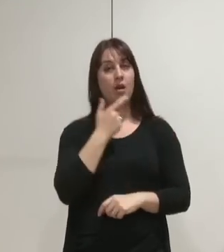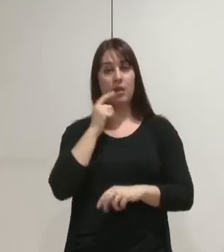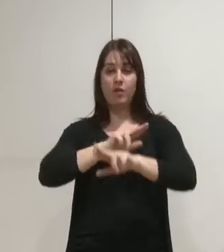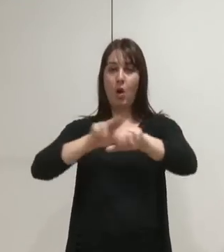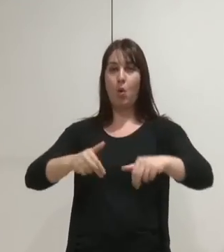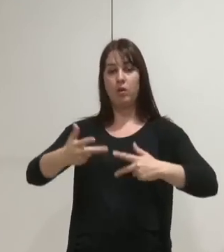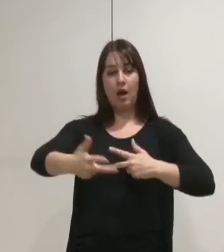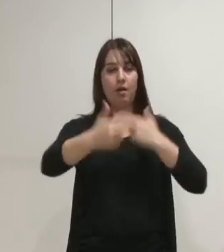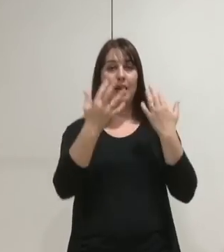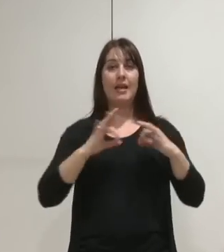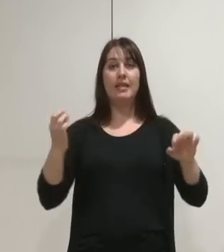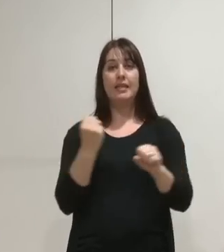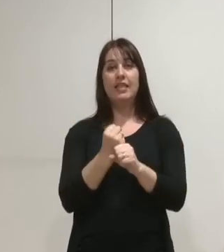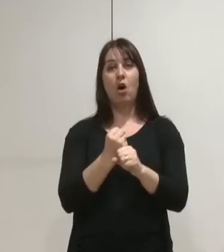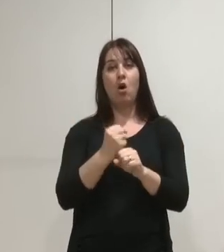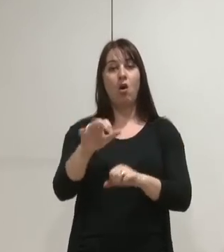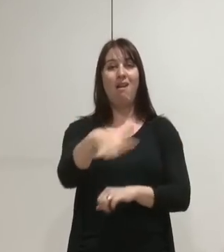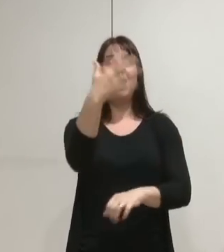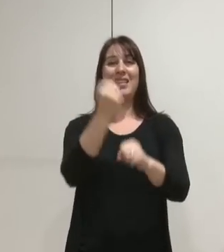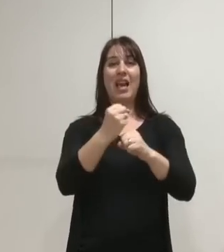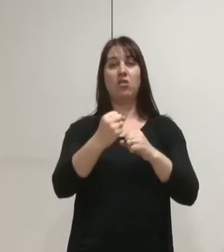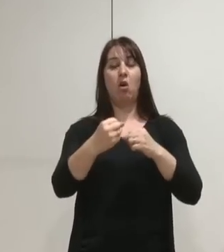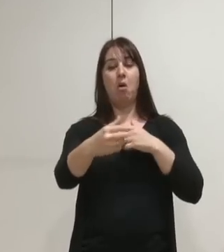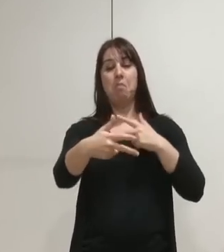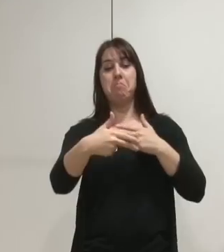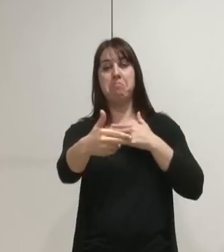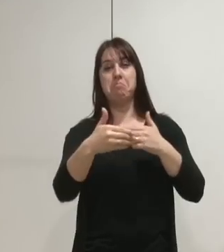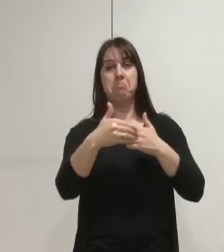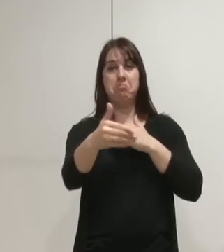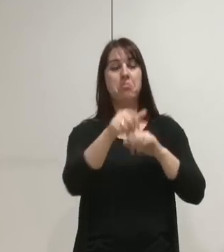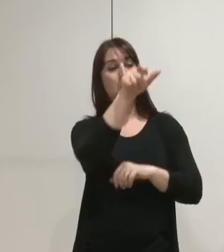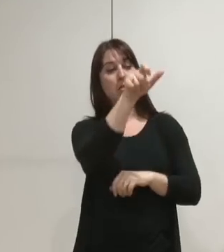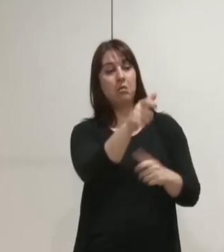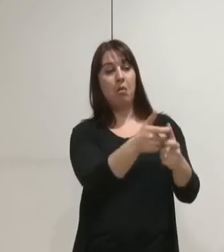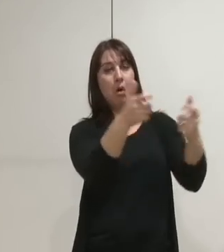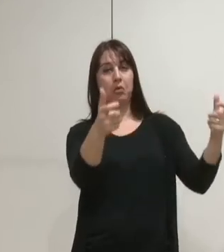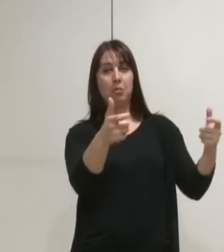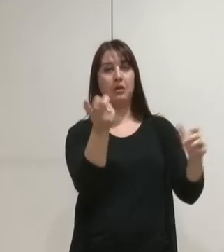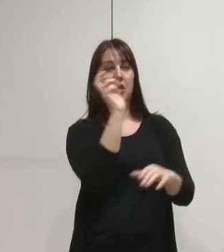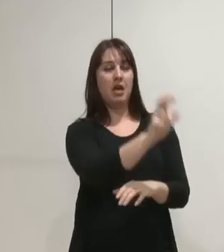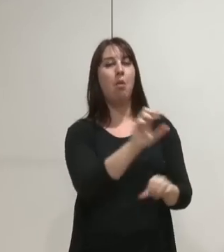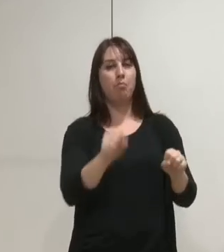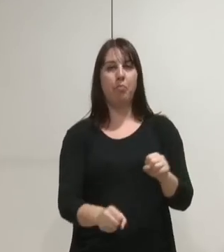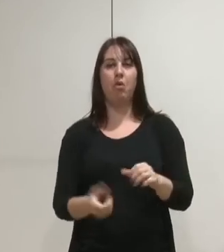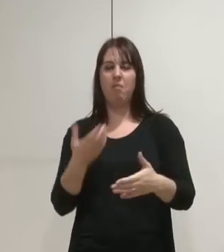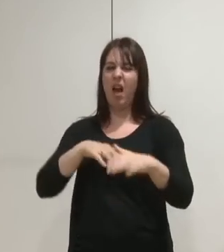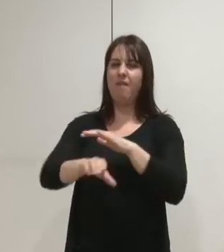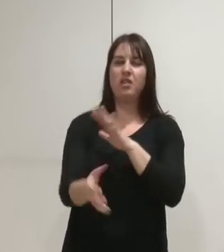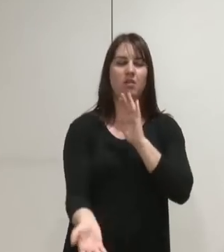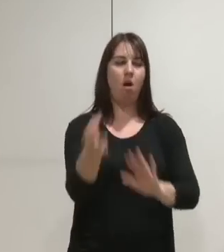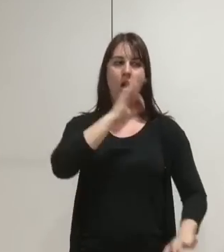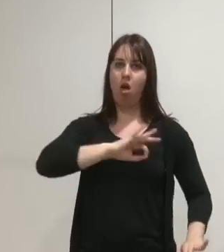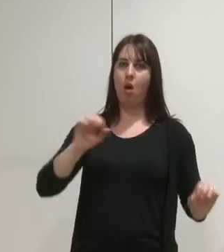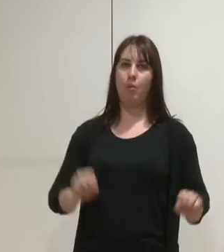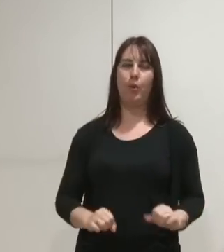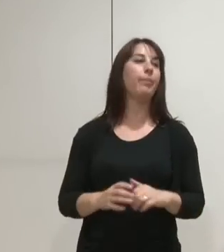portera de 10 à 15 ans afin de permettre au futur délégataire un retour sur investissement nous pouvons d'ors et